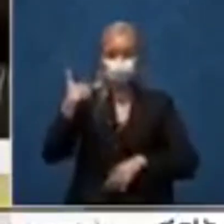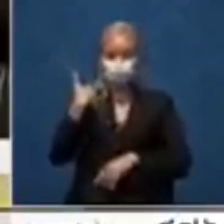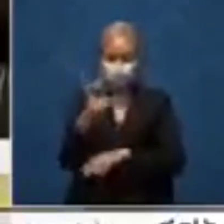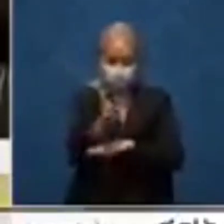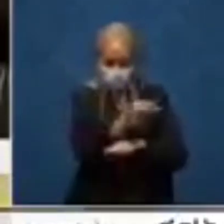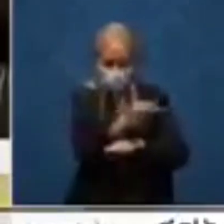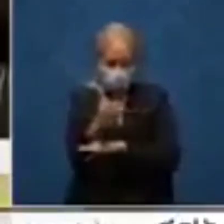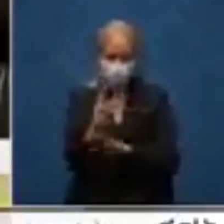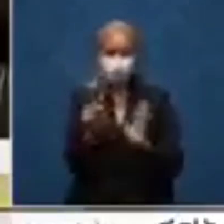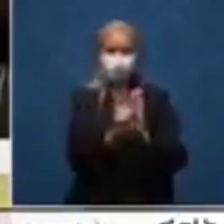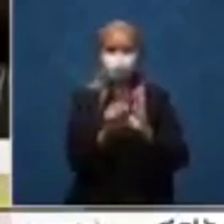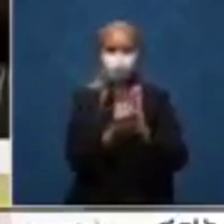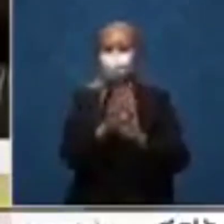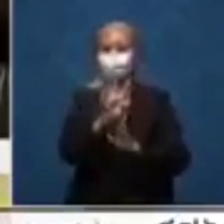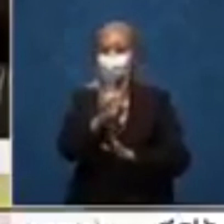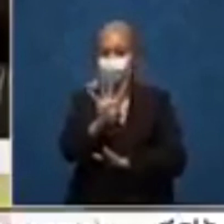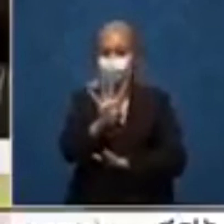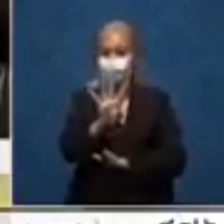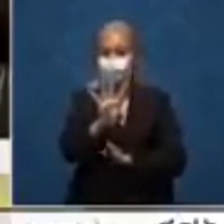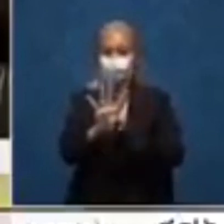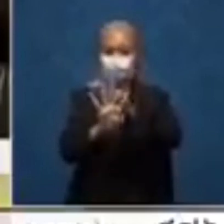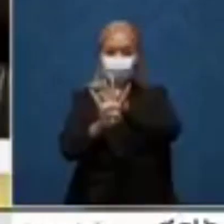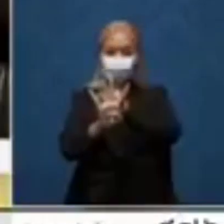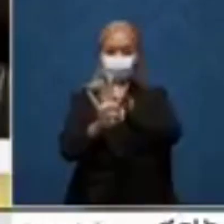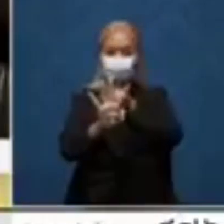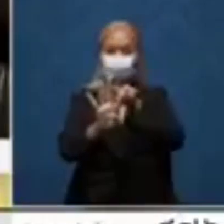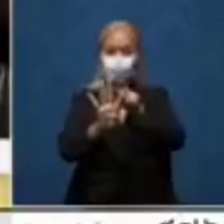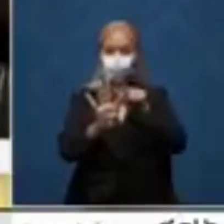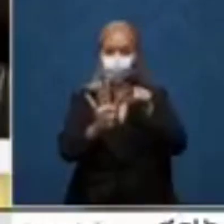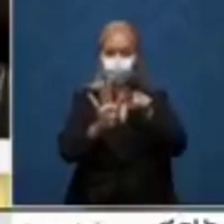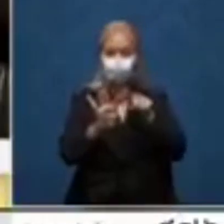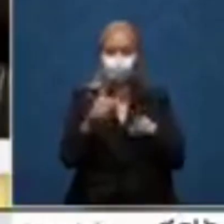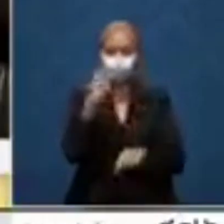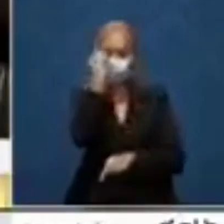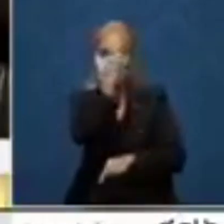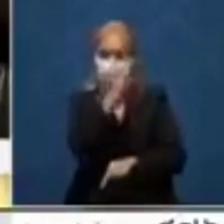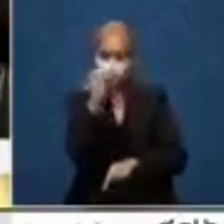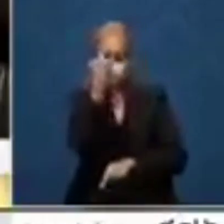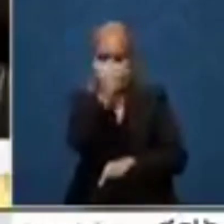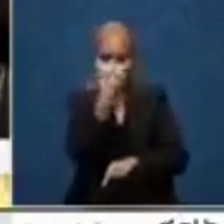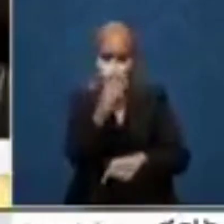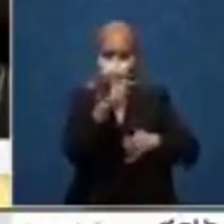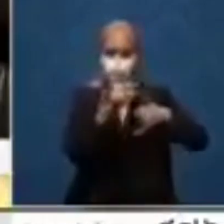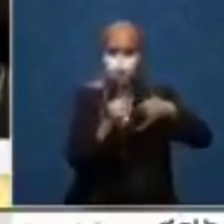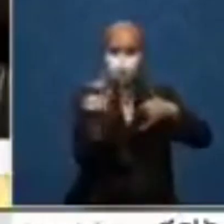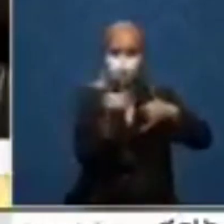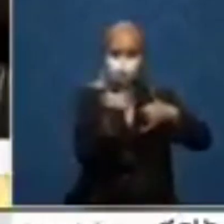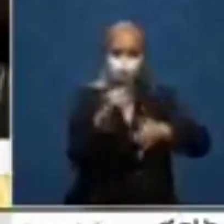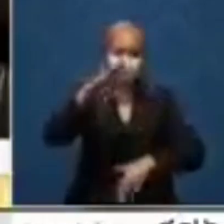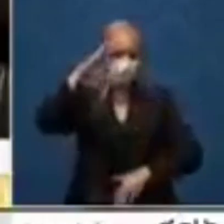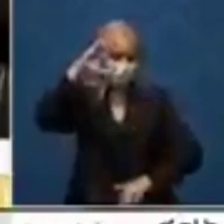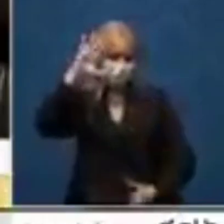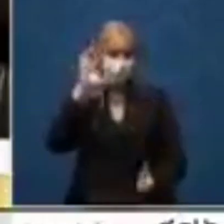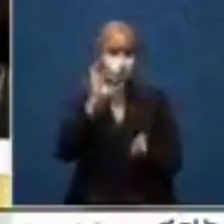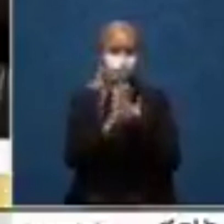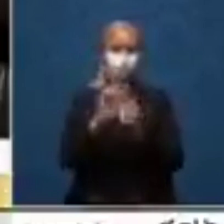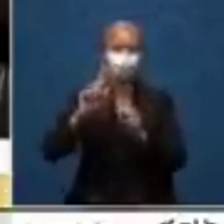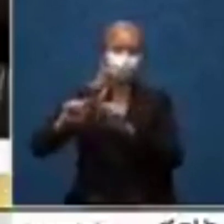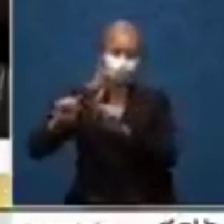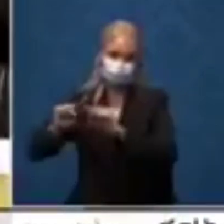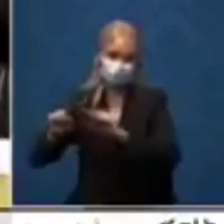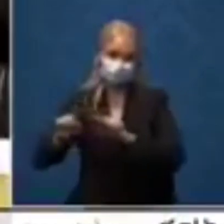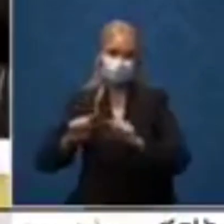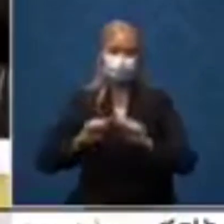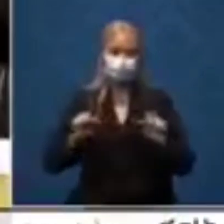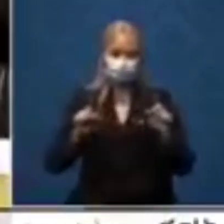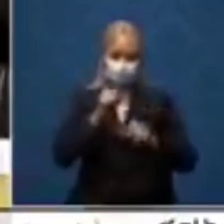4ครั้งทั้ง4ครั้งนะคะเกิดจากทหารตำรวจที่เป็นอาชีพที่ควรจะเป็นคนที่ปกป้องให้ความปลอดภัยกับประชาชนค่ะ